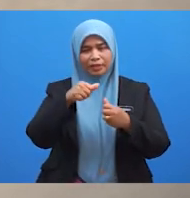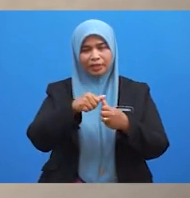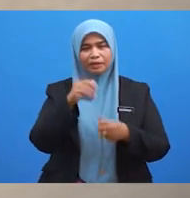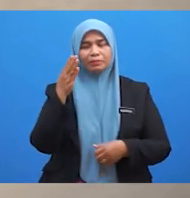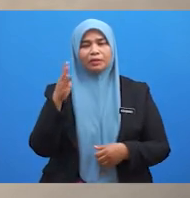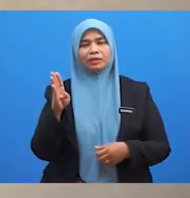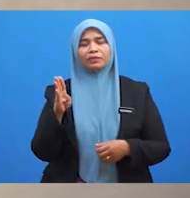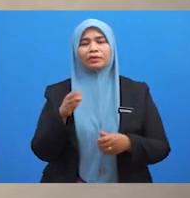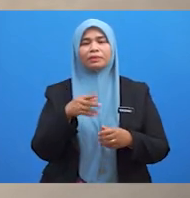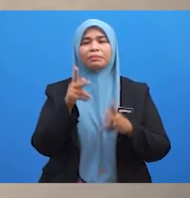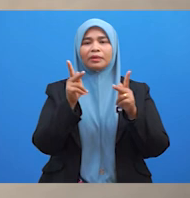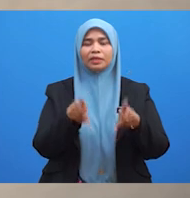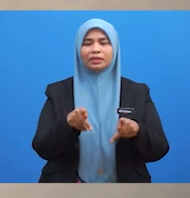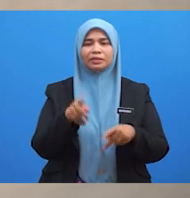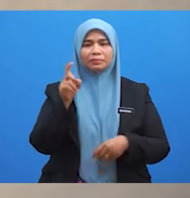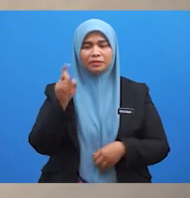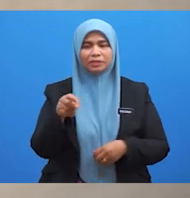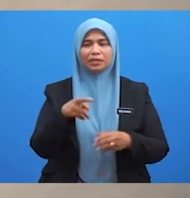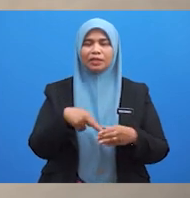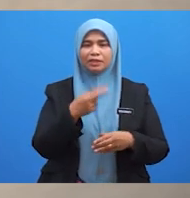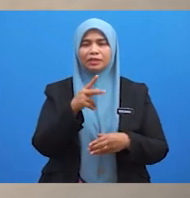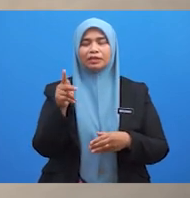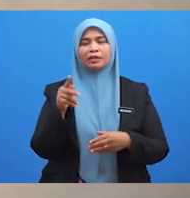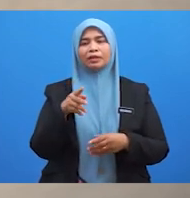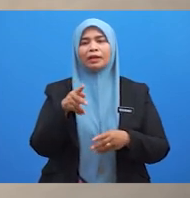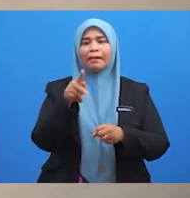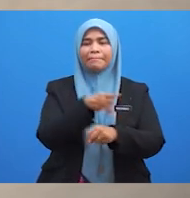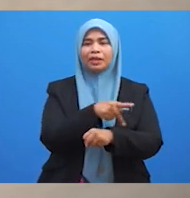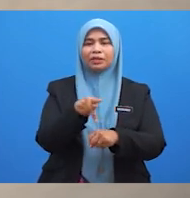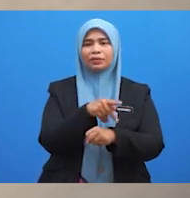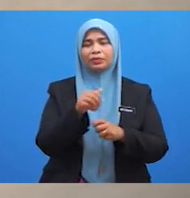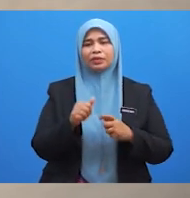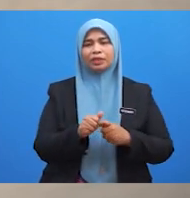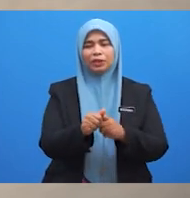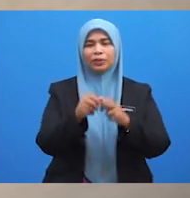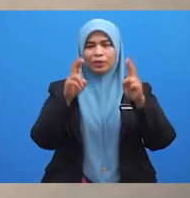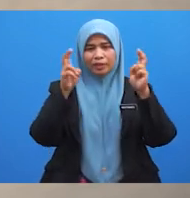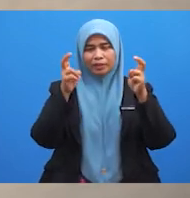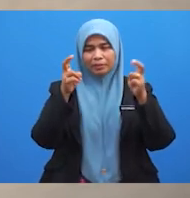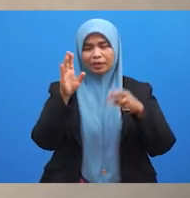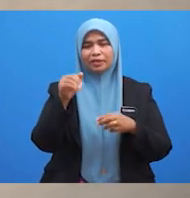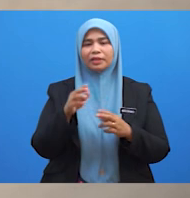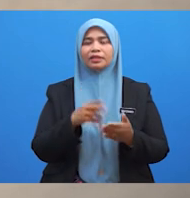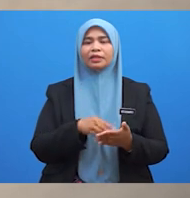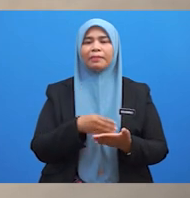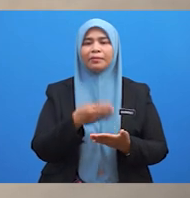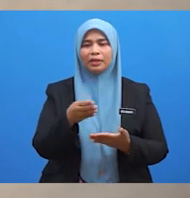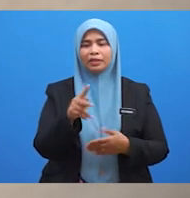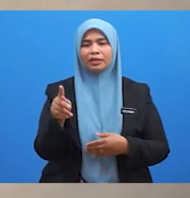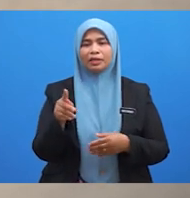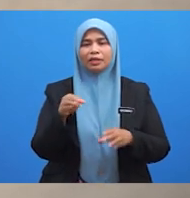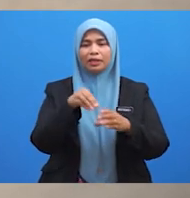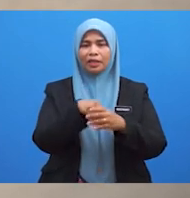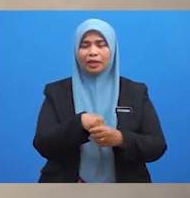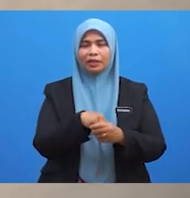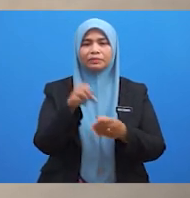bahawa pelajar harus menghasilkan pantun mengikut tema yang diberikan di